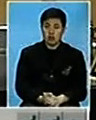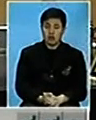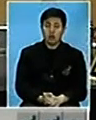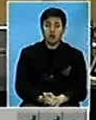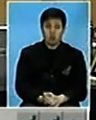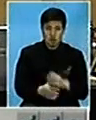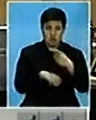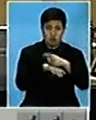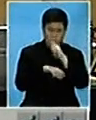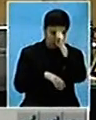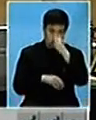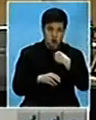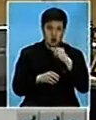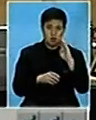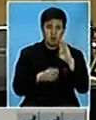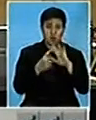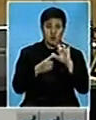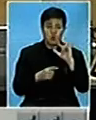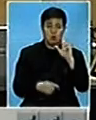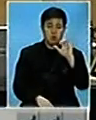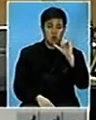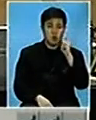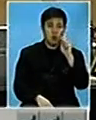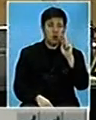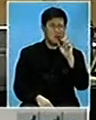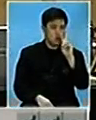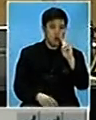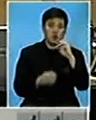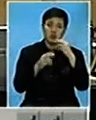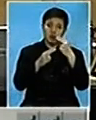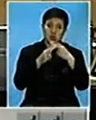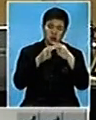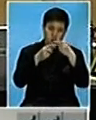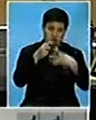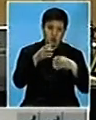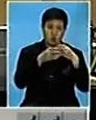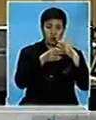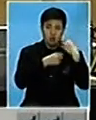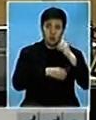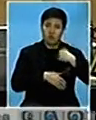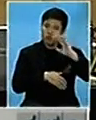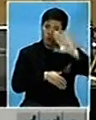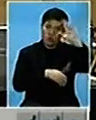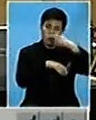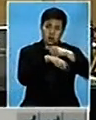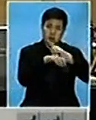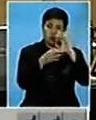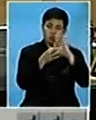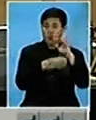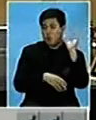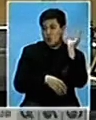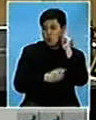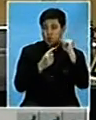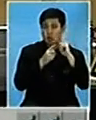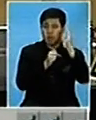ท่านประธานที่เคารพครับบุญยอดสุขินไทยบัญชีรายชื่อพรรคประชาธิปัตย์ครับผมประท้วงต่อท่านประธานนะครับในการฟังค